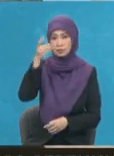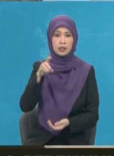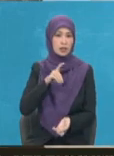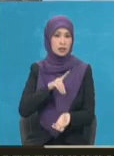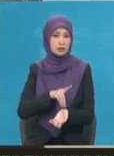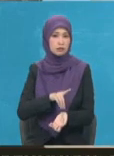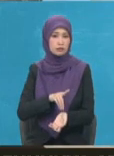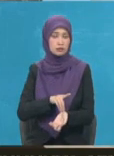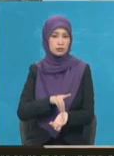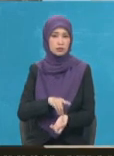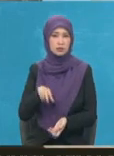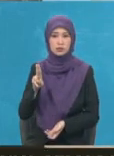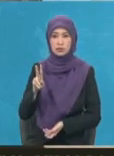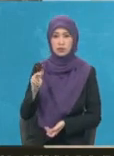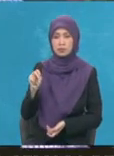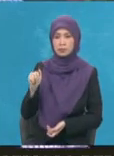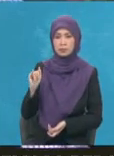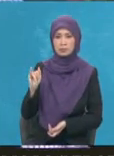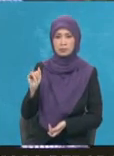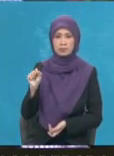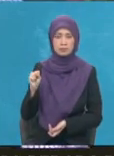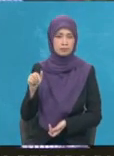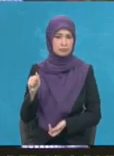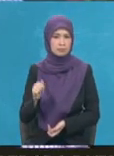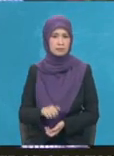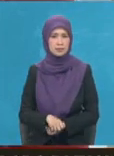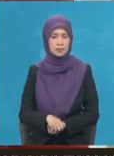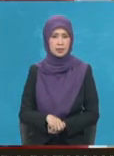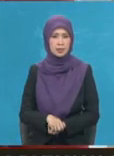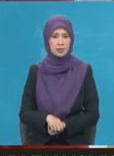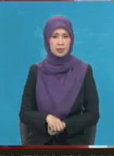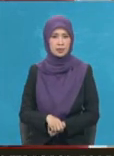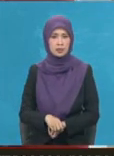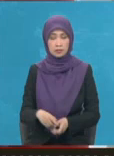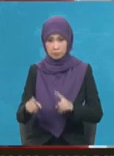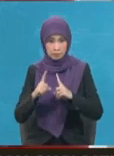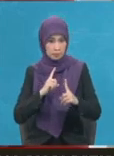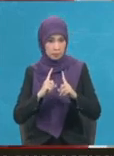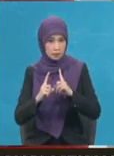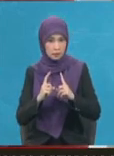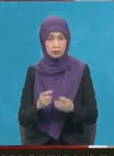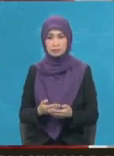Indonesia terdahulu dalam ucapan Tuhan yang terutama proses dokter Hamid